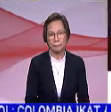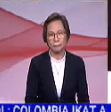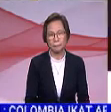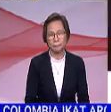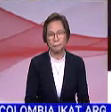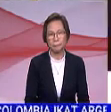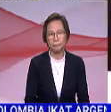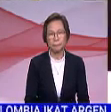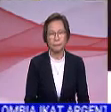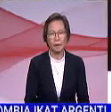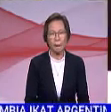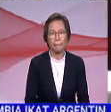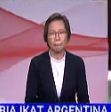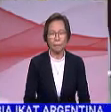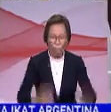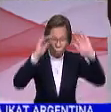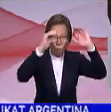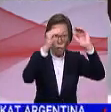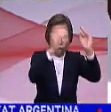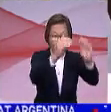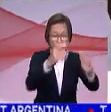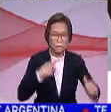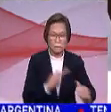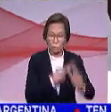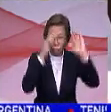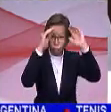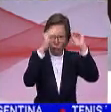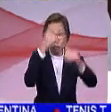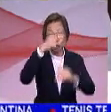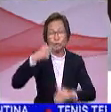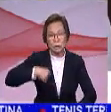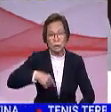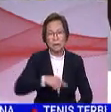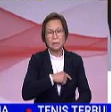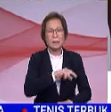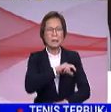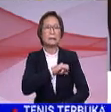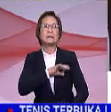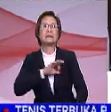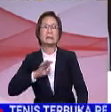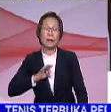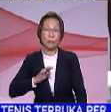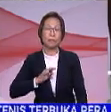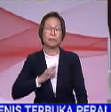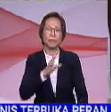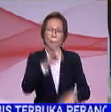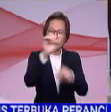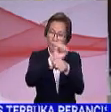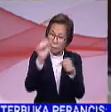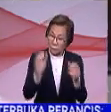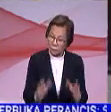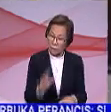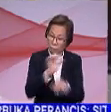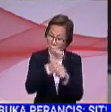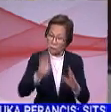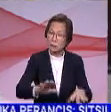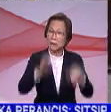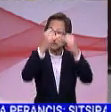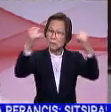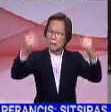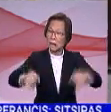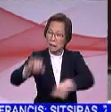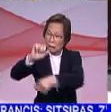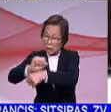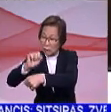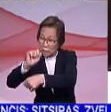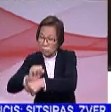Hai preminya fokus jutaan untuk memastikan bahwa apo staf dan apa petugas-petugas yang ada di istana lingkungan